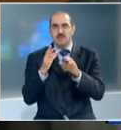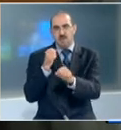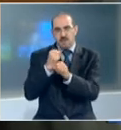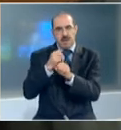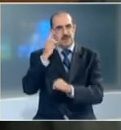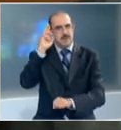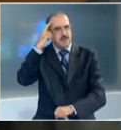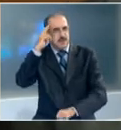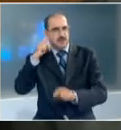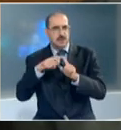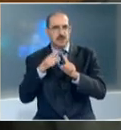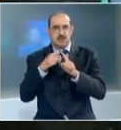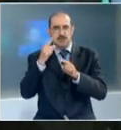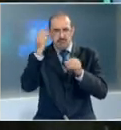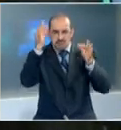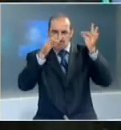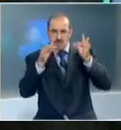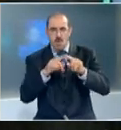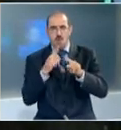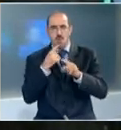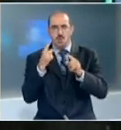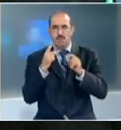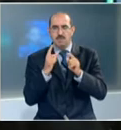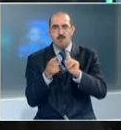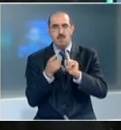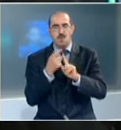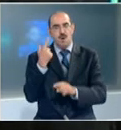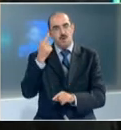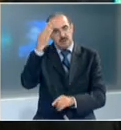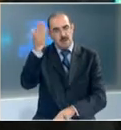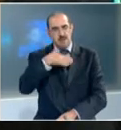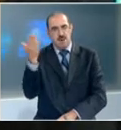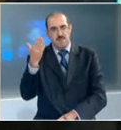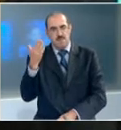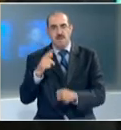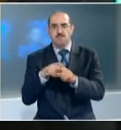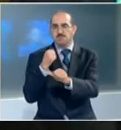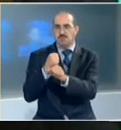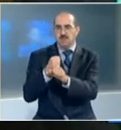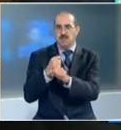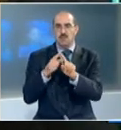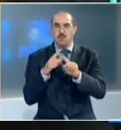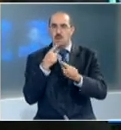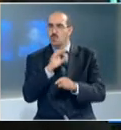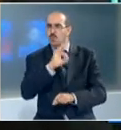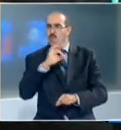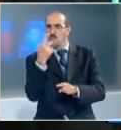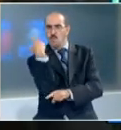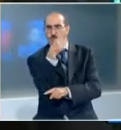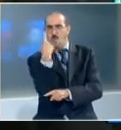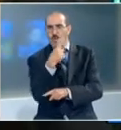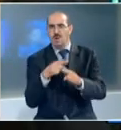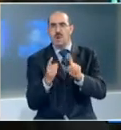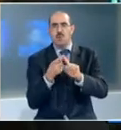مفكر، فيلسوف، متصوف. الأمير عبد القادر كان من أوائل العرب والمفكرين المحدثين الذين دافعوا عن هذه